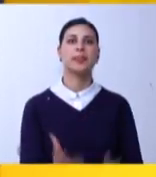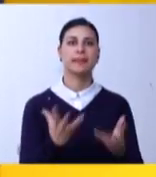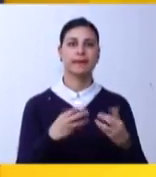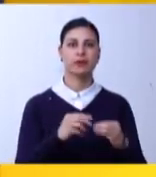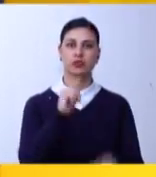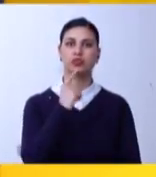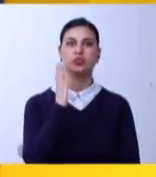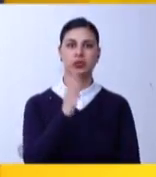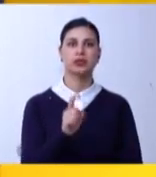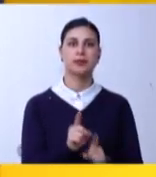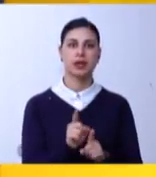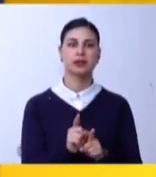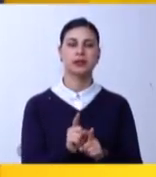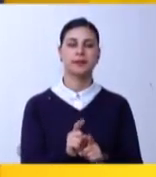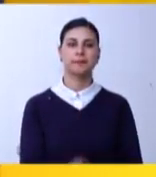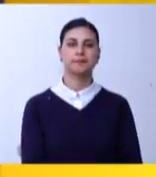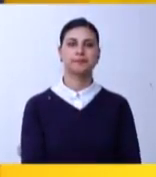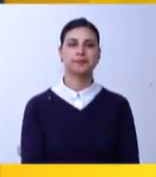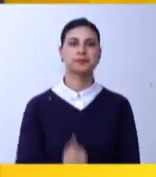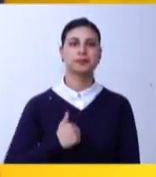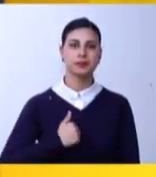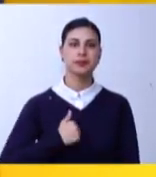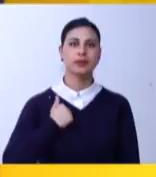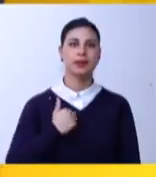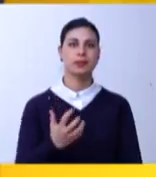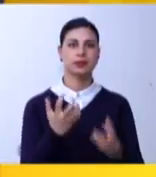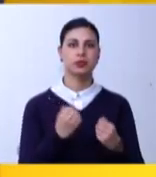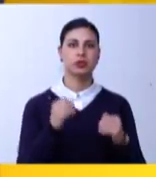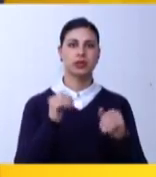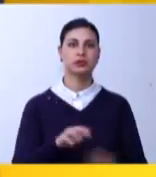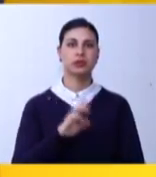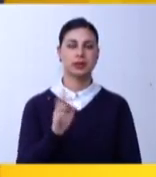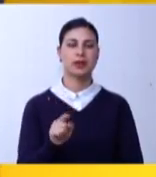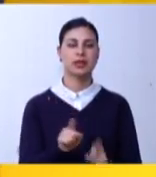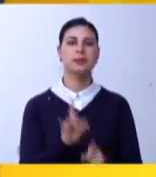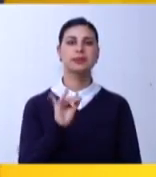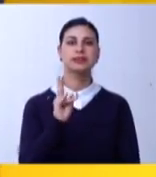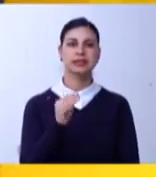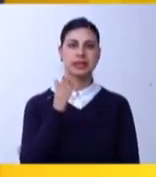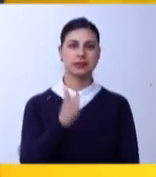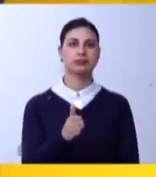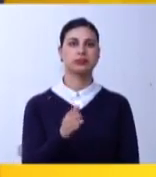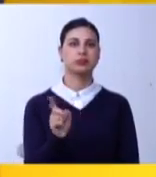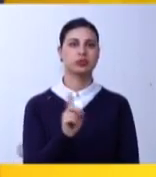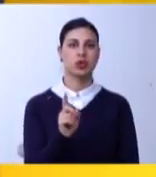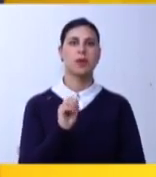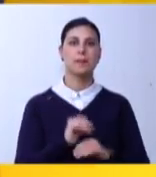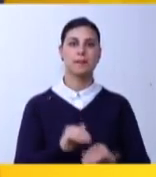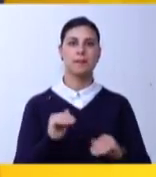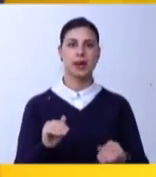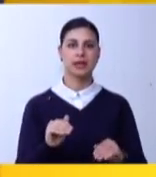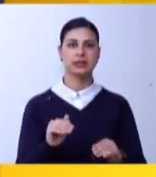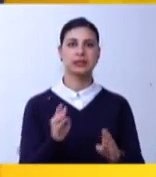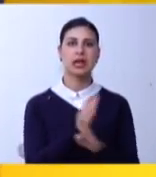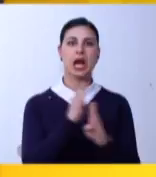გაუჭირდება ასე თამამად მიიღოს გადაწყვეტილება და გარისკოს, რომ ვთქვათ, ბაღის